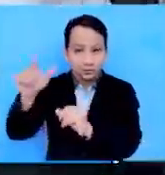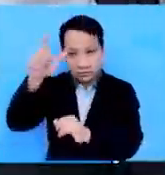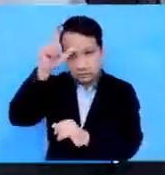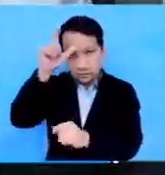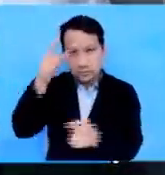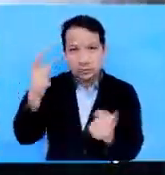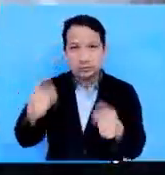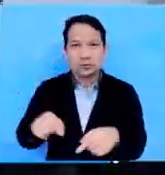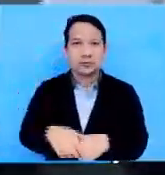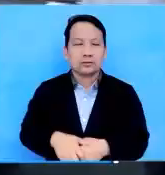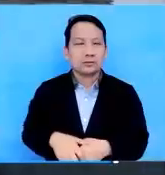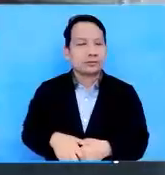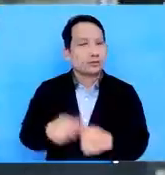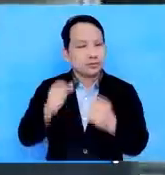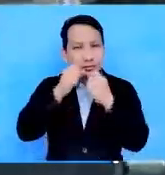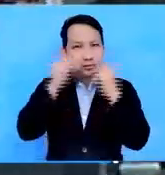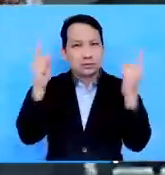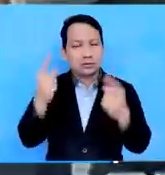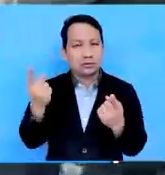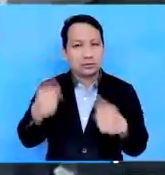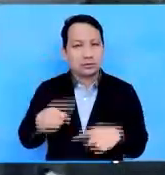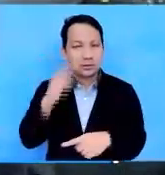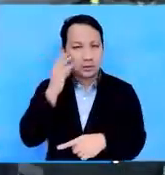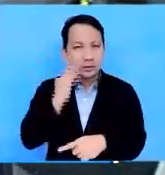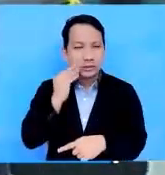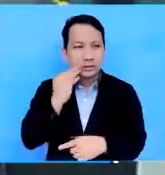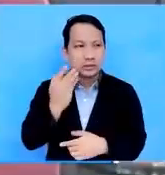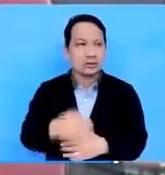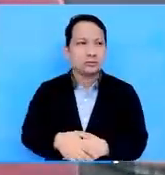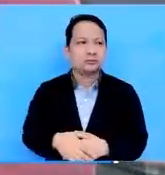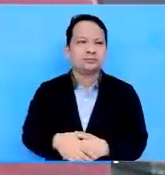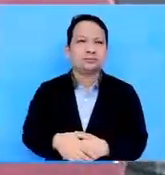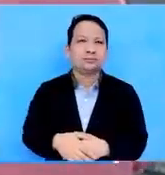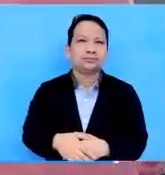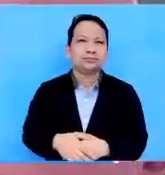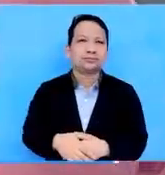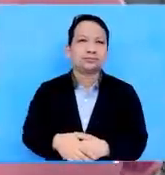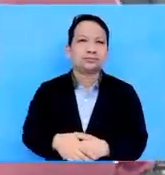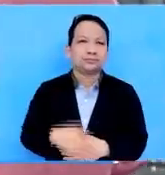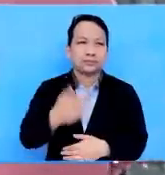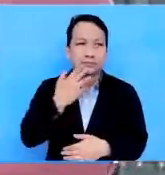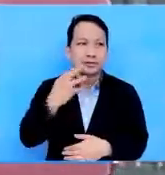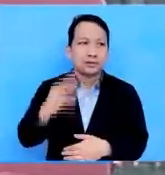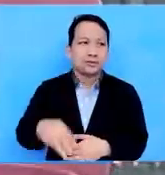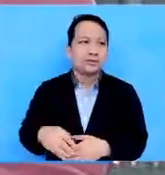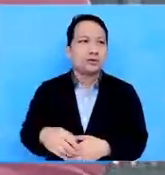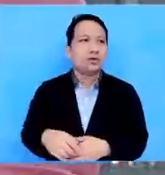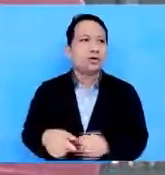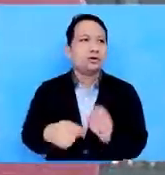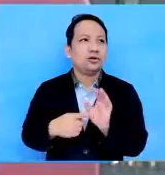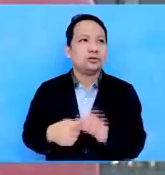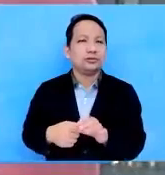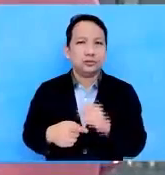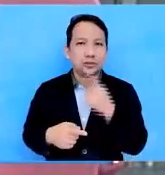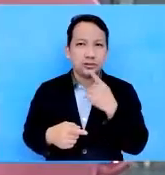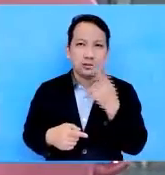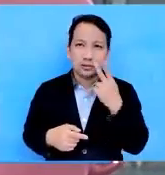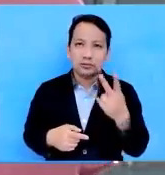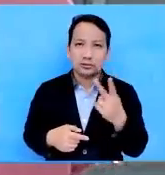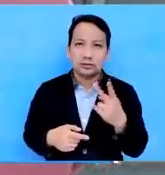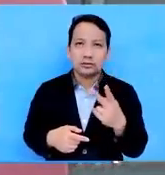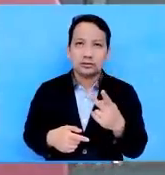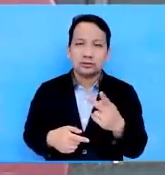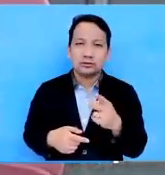Hindi pa rin makapaniwala sa natunghayan. Sobrang worst kasi hindi makatotohanan